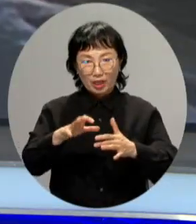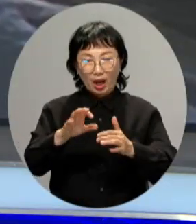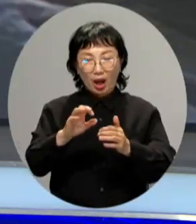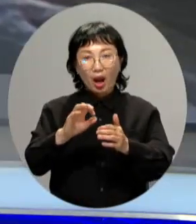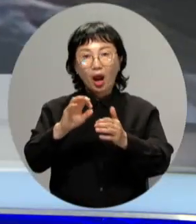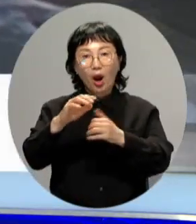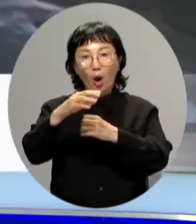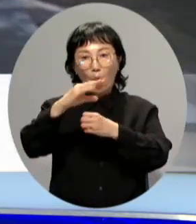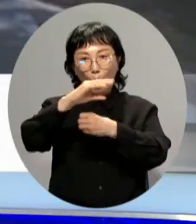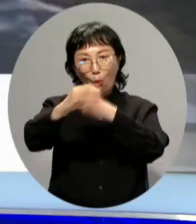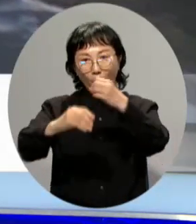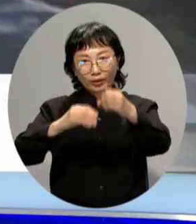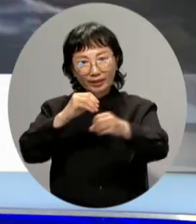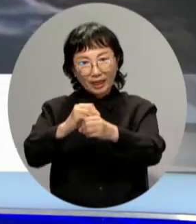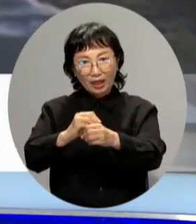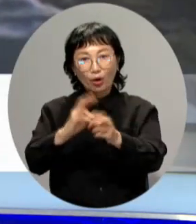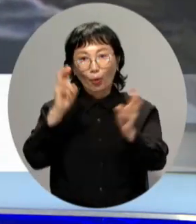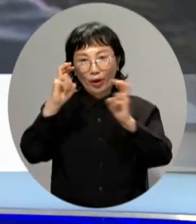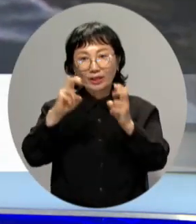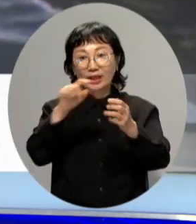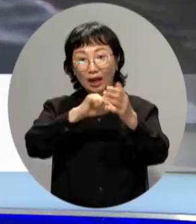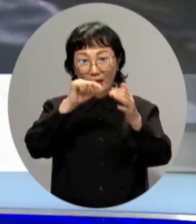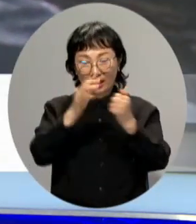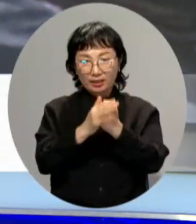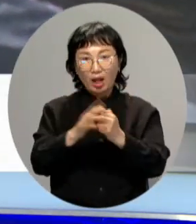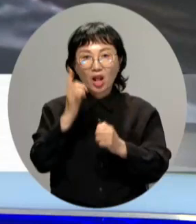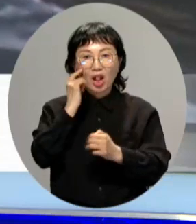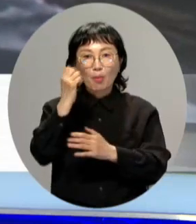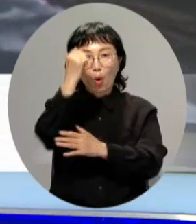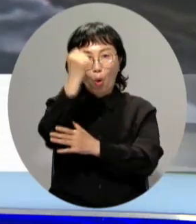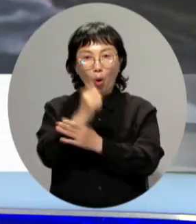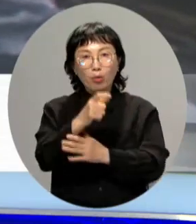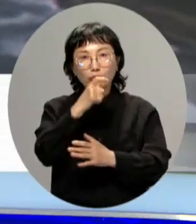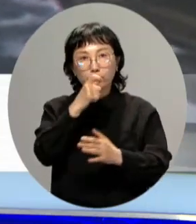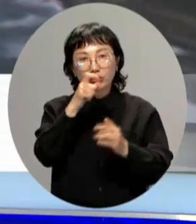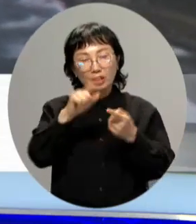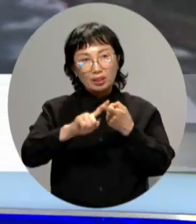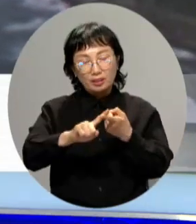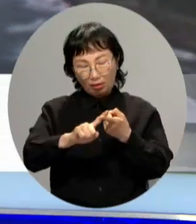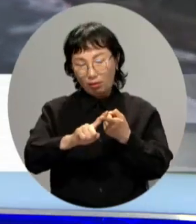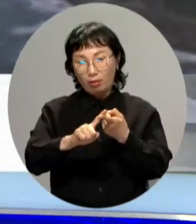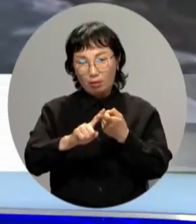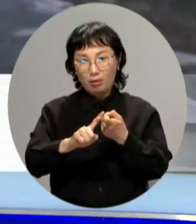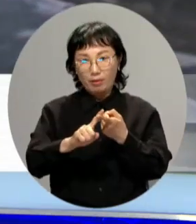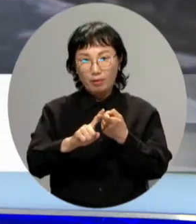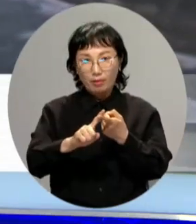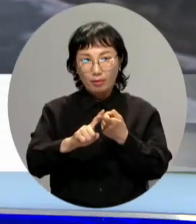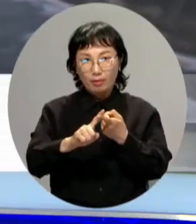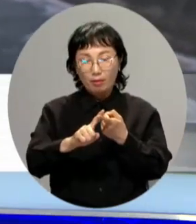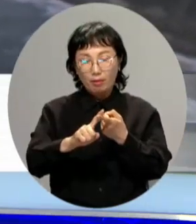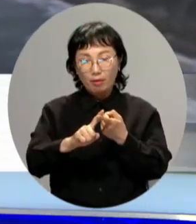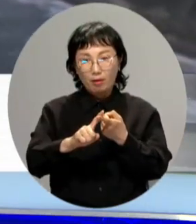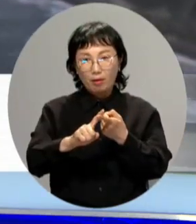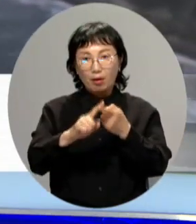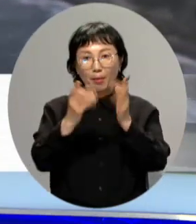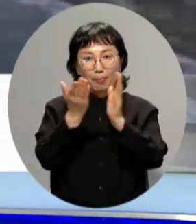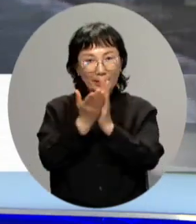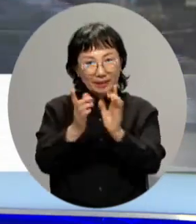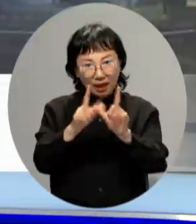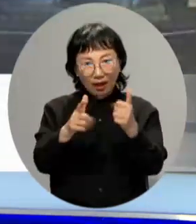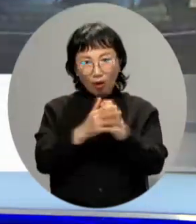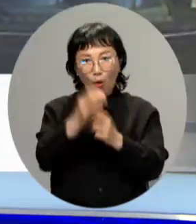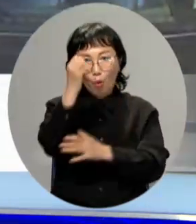국제원자력기구 IAEA가 일본 원전 오염수가 국제안전기준에 부합한다며 적합 판정을 내리면서 오염수